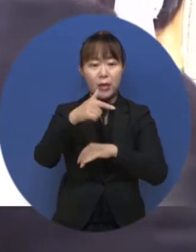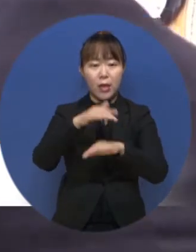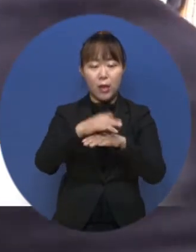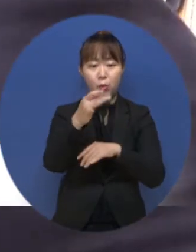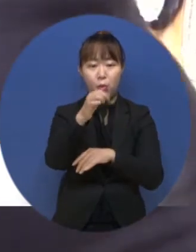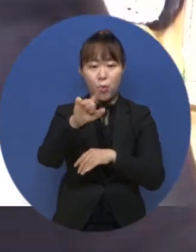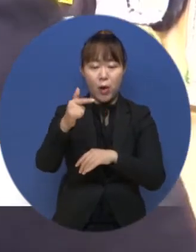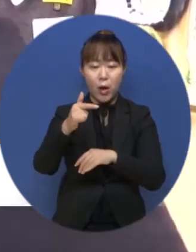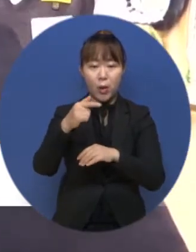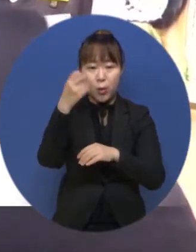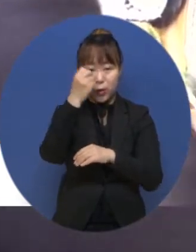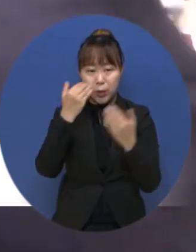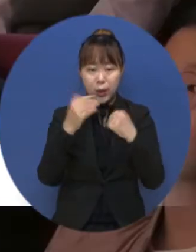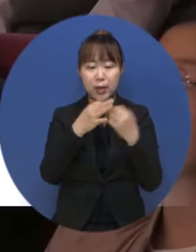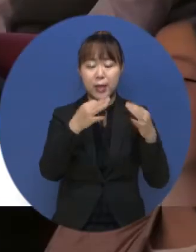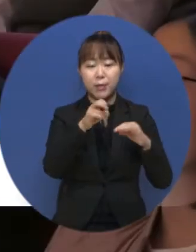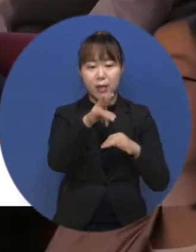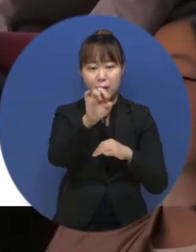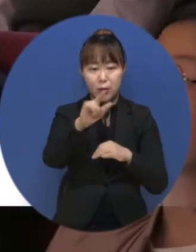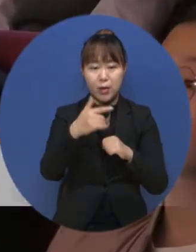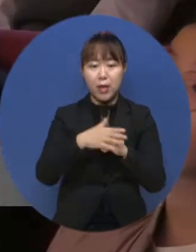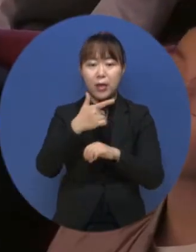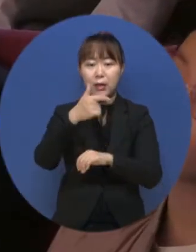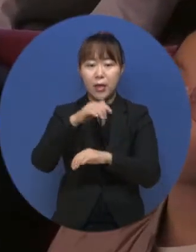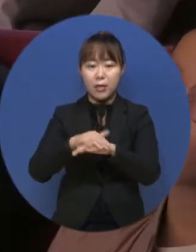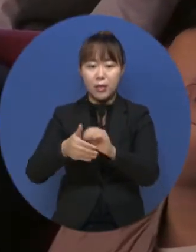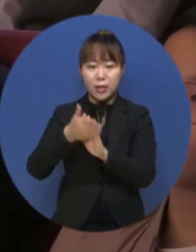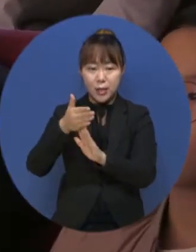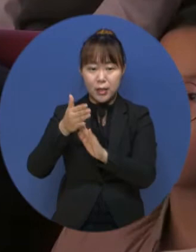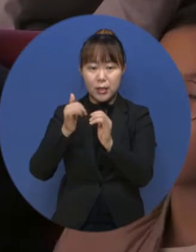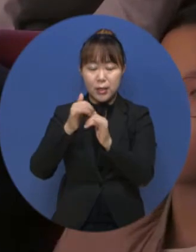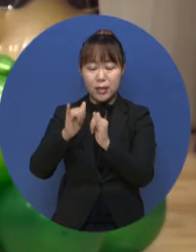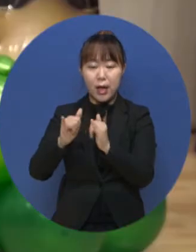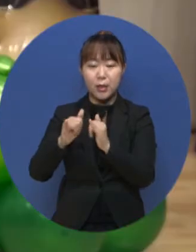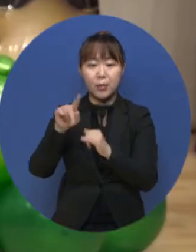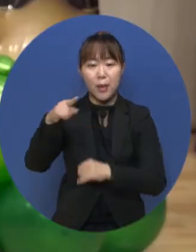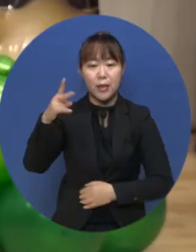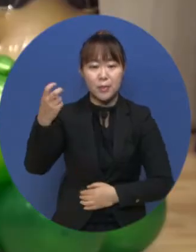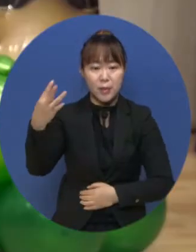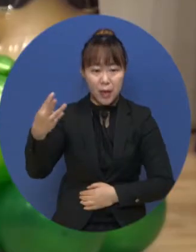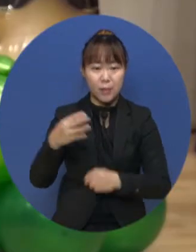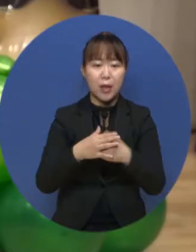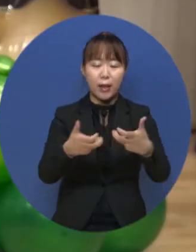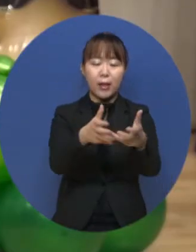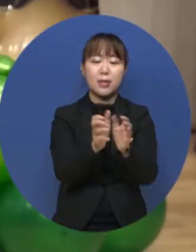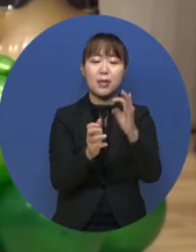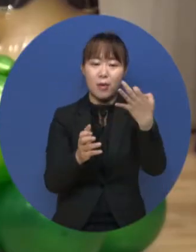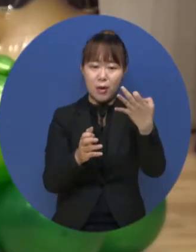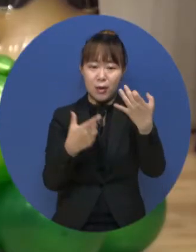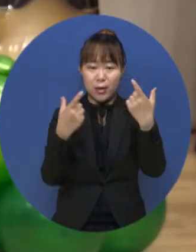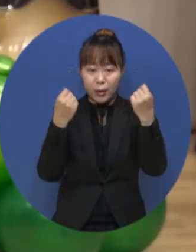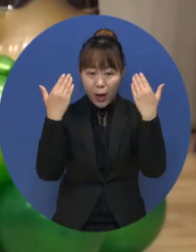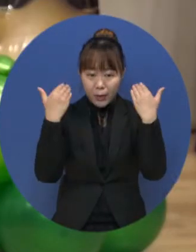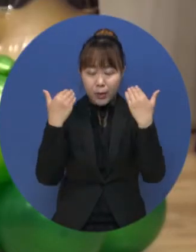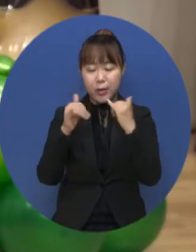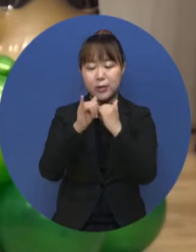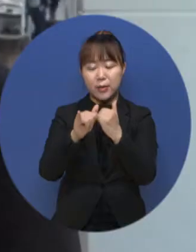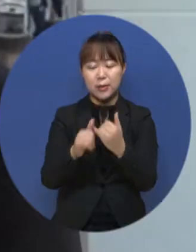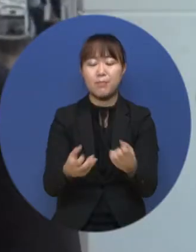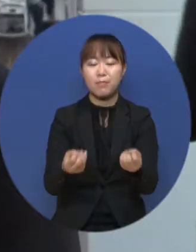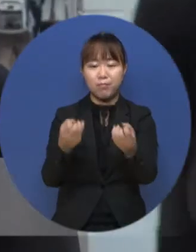도안고등학교 김예은 양과 대전시장상을 포함 123명, 단체 14개 학교를 선정해 시상식을